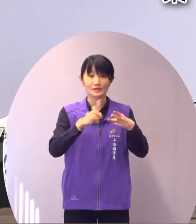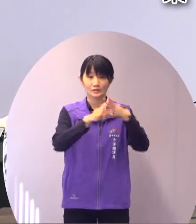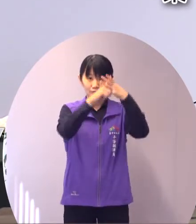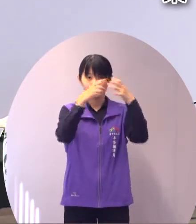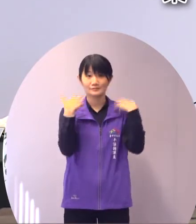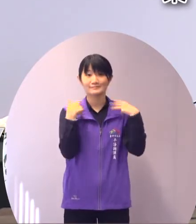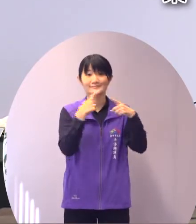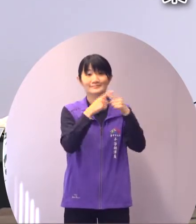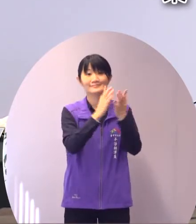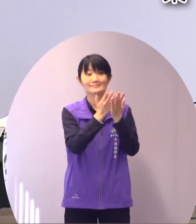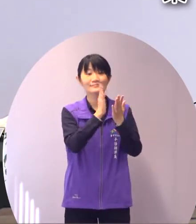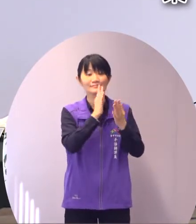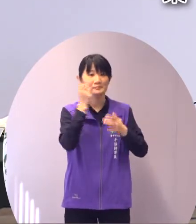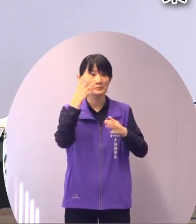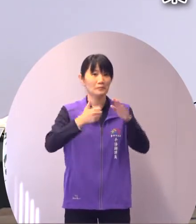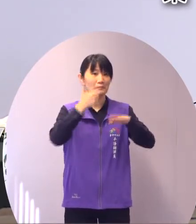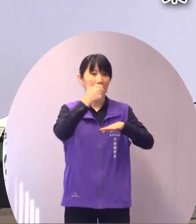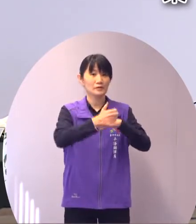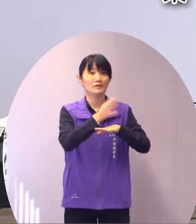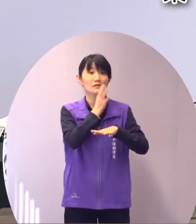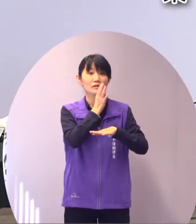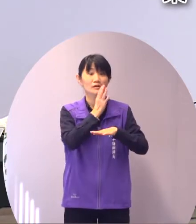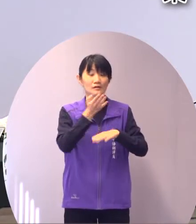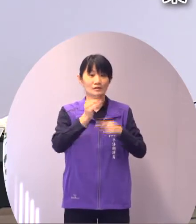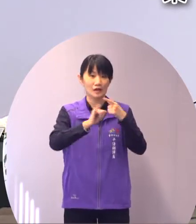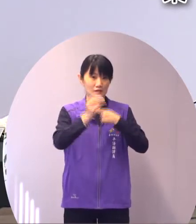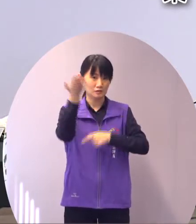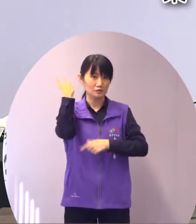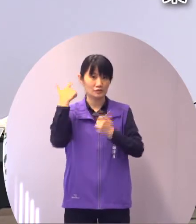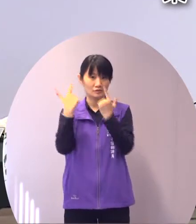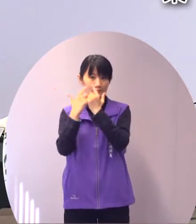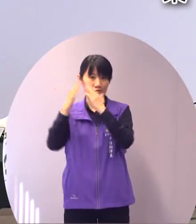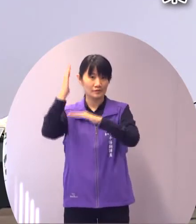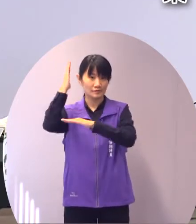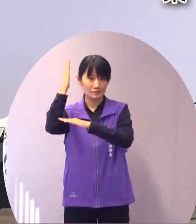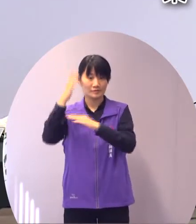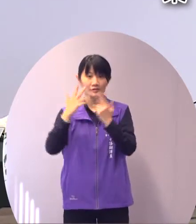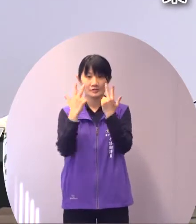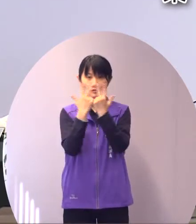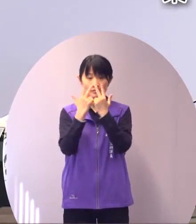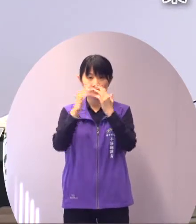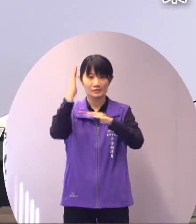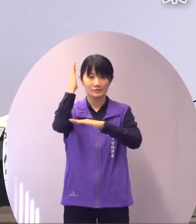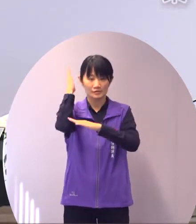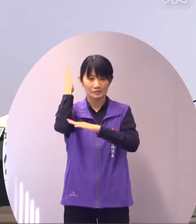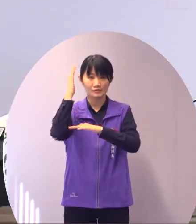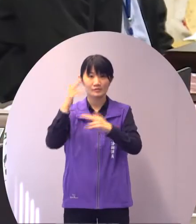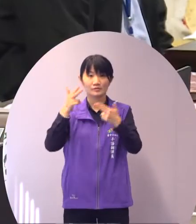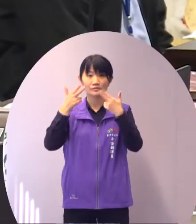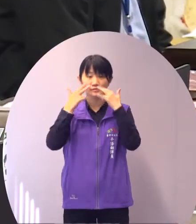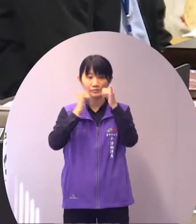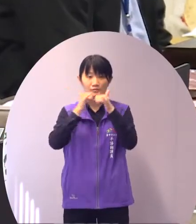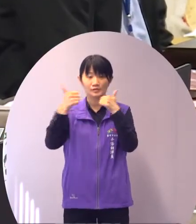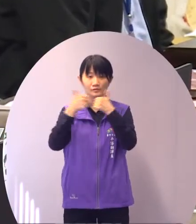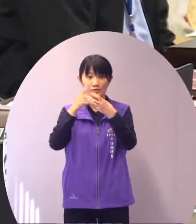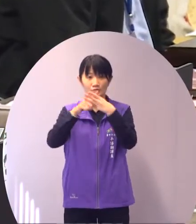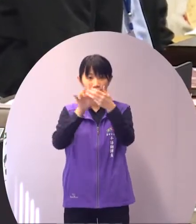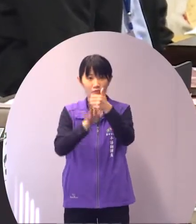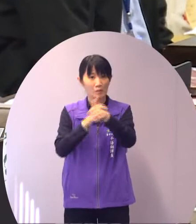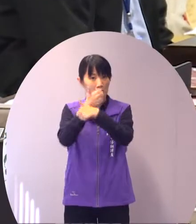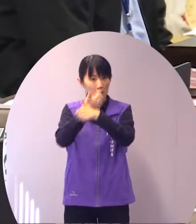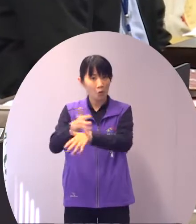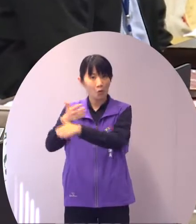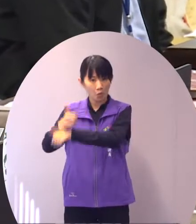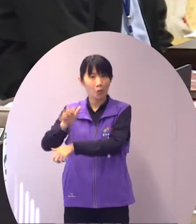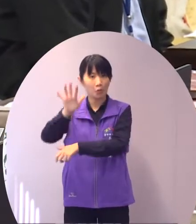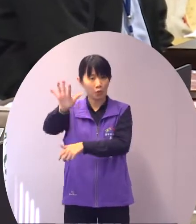任秘书啊，曾经担任过台北市政府、新北市政府的原民会的主委哈，有非